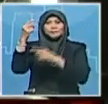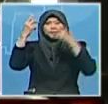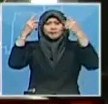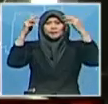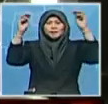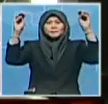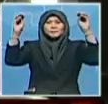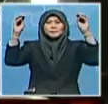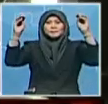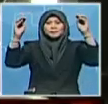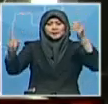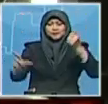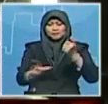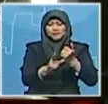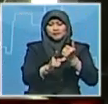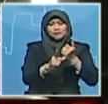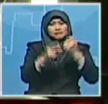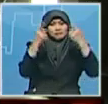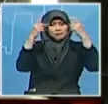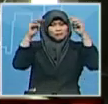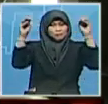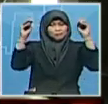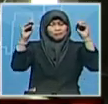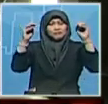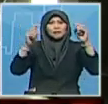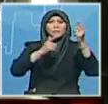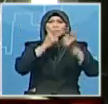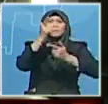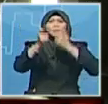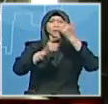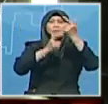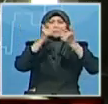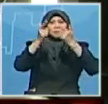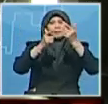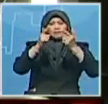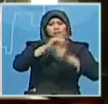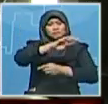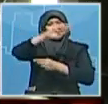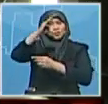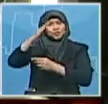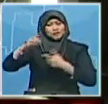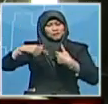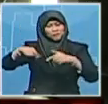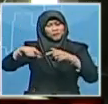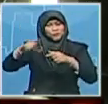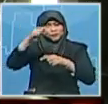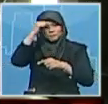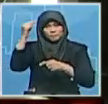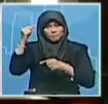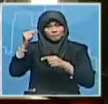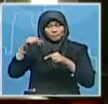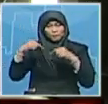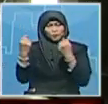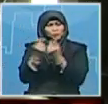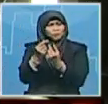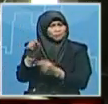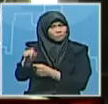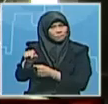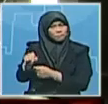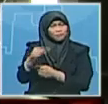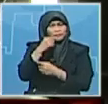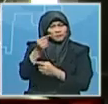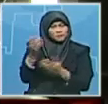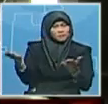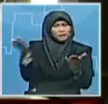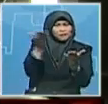Berhormat Timbalan Perdana Menteri, bila melawat CIQ di Bukit Kayu Hitam, penduduk di situ kata,